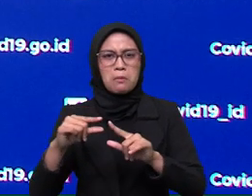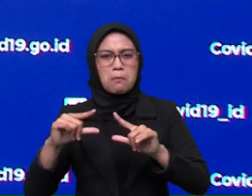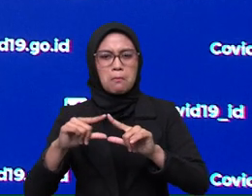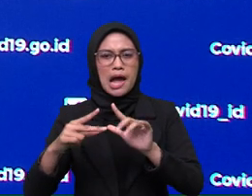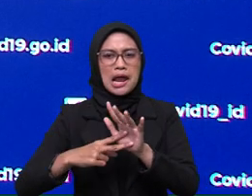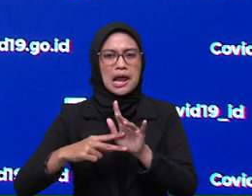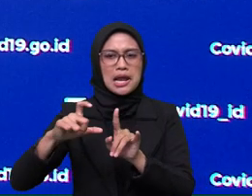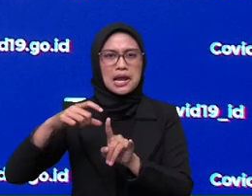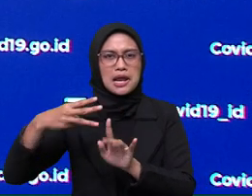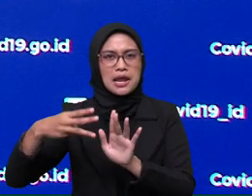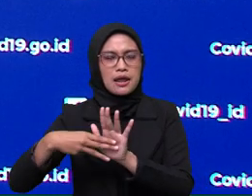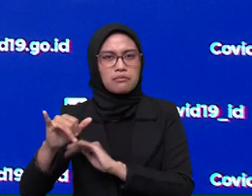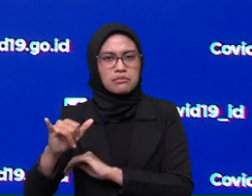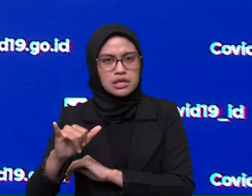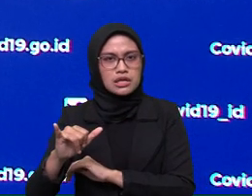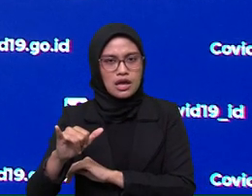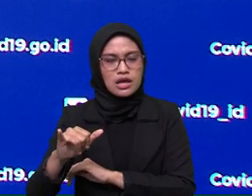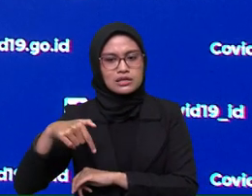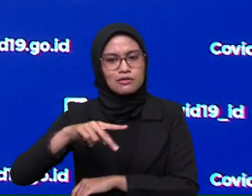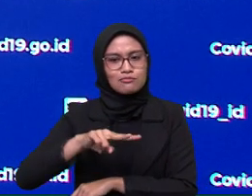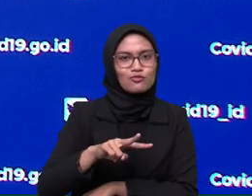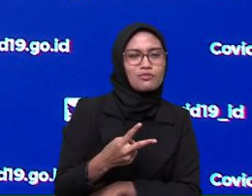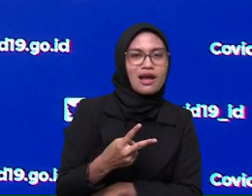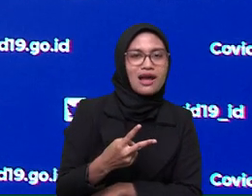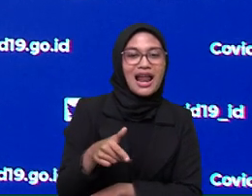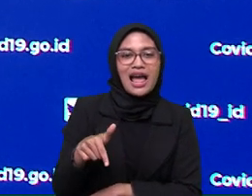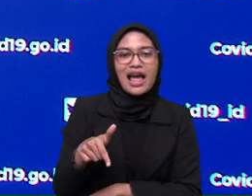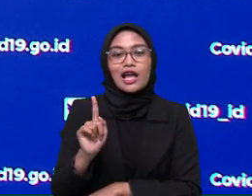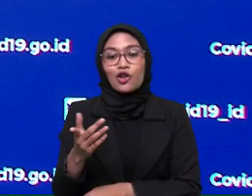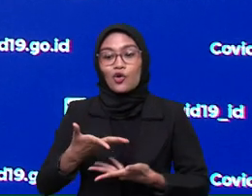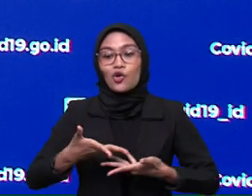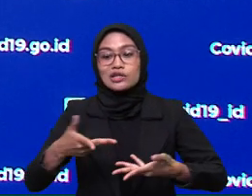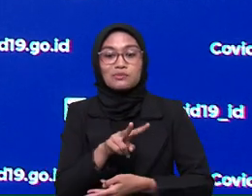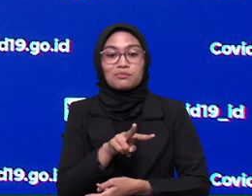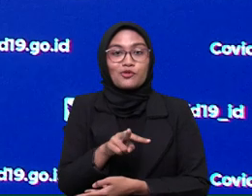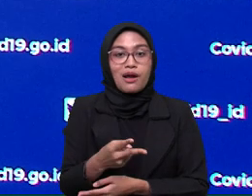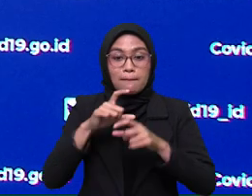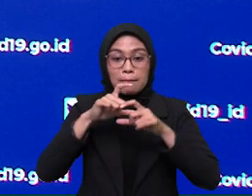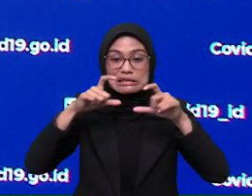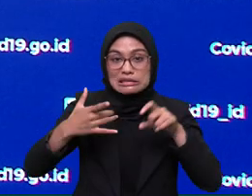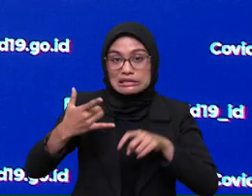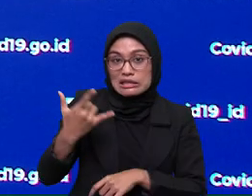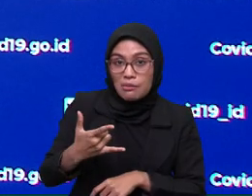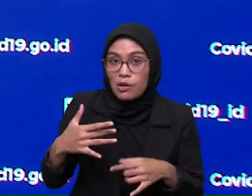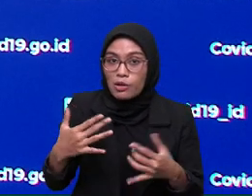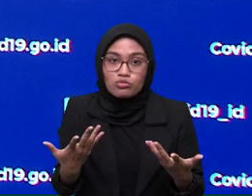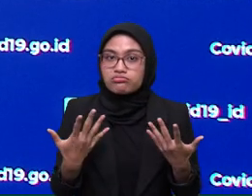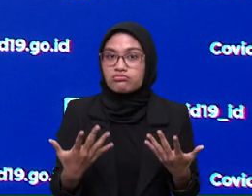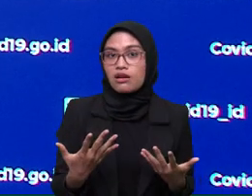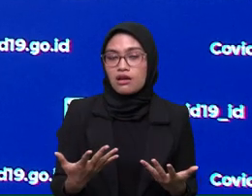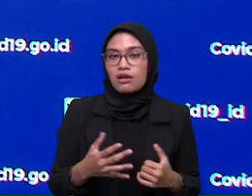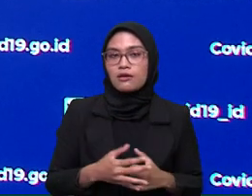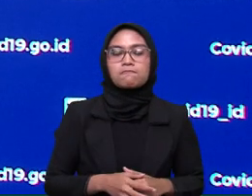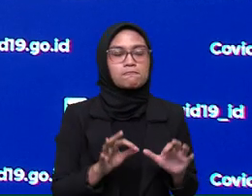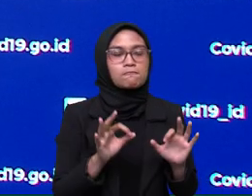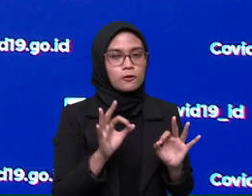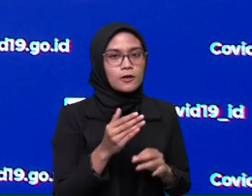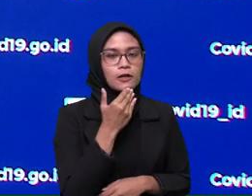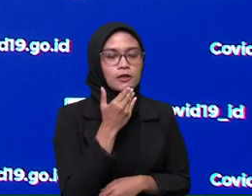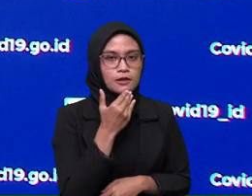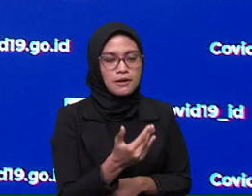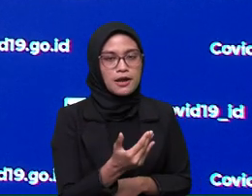akan kembali memperketat penggunaan masker atau protokol kesehatan lainnya terima kasih terima kasih bisnis Indonesia liputan6.com